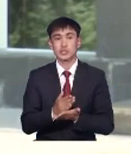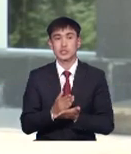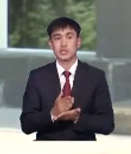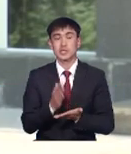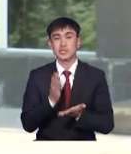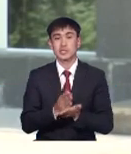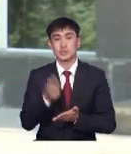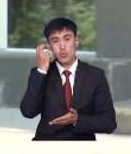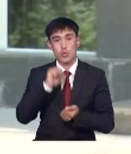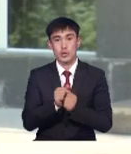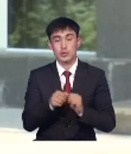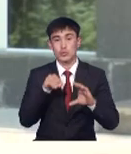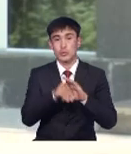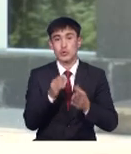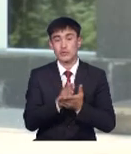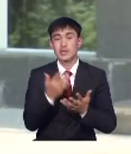угольных тупиков.